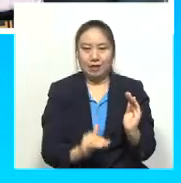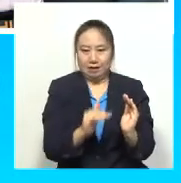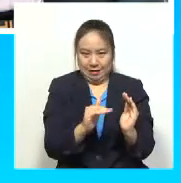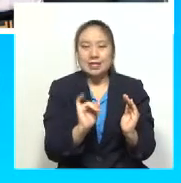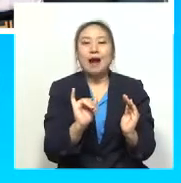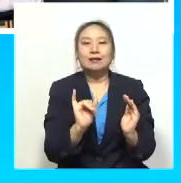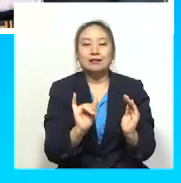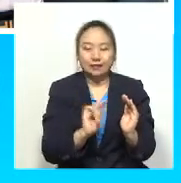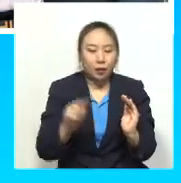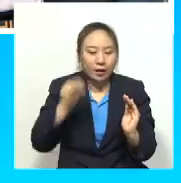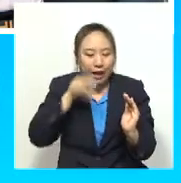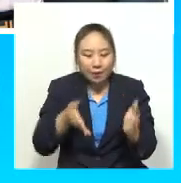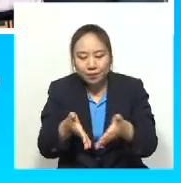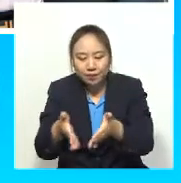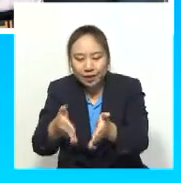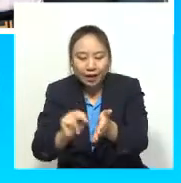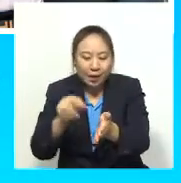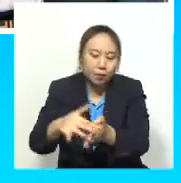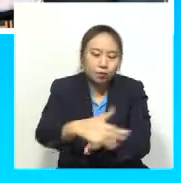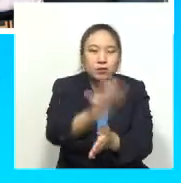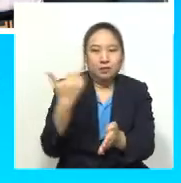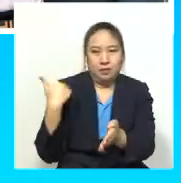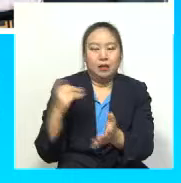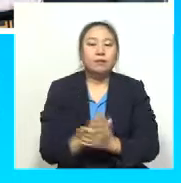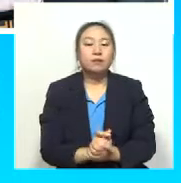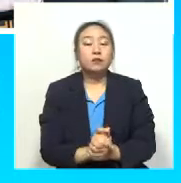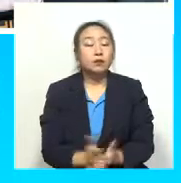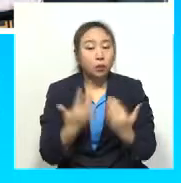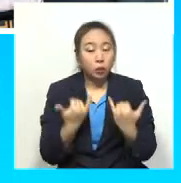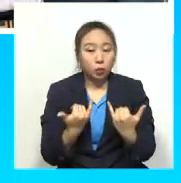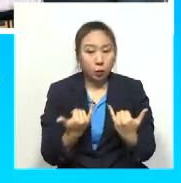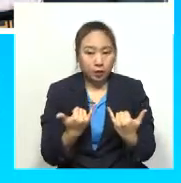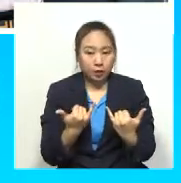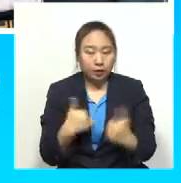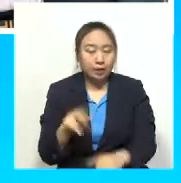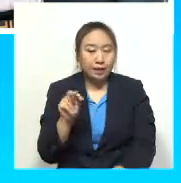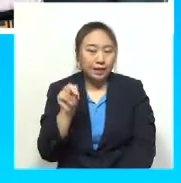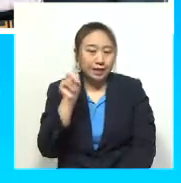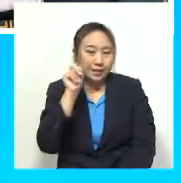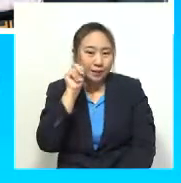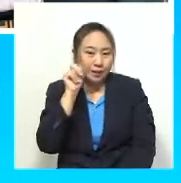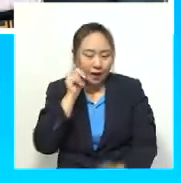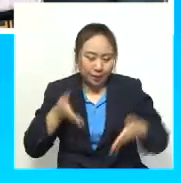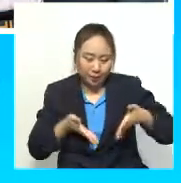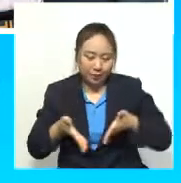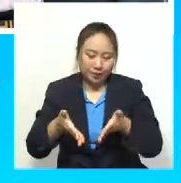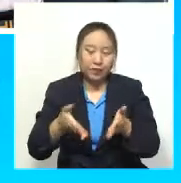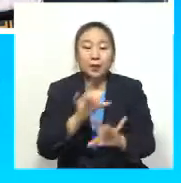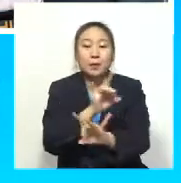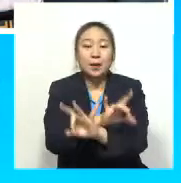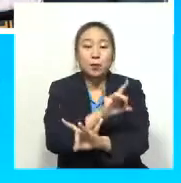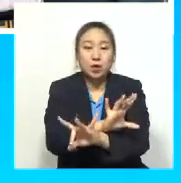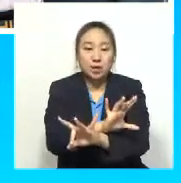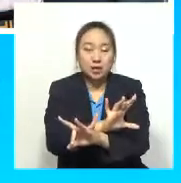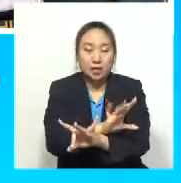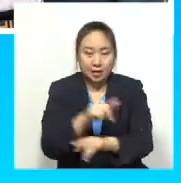เยอะครับตอนนี้การระบายน้ำตรงนี้นะครับก็ตอนนี้นะครับในสภาพของลำน้ำเพชรบุรีจากท้าย